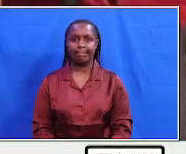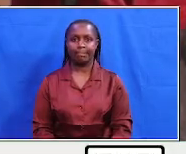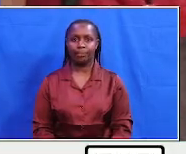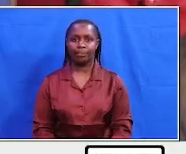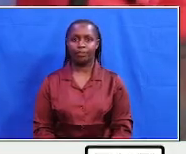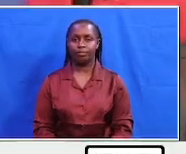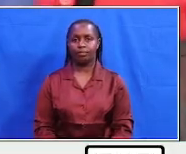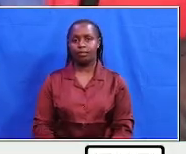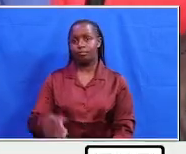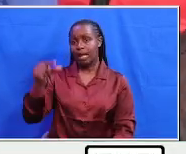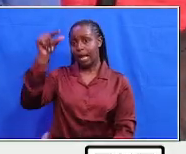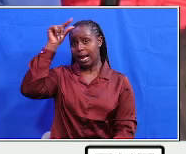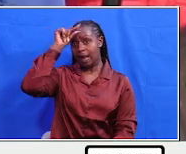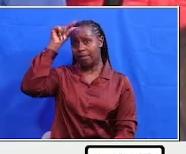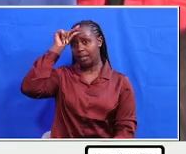Serikali kama ingetaka